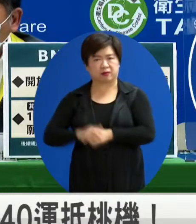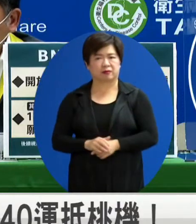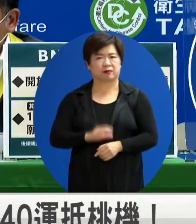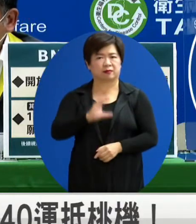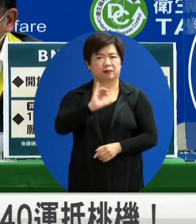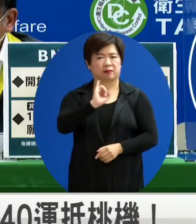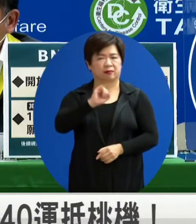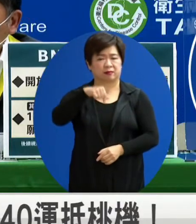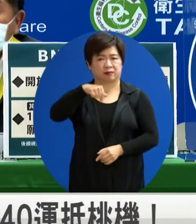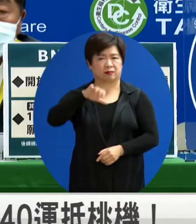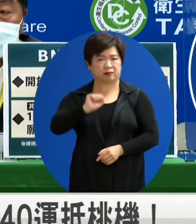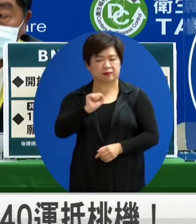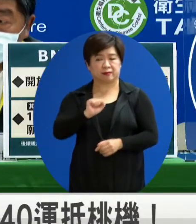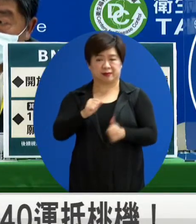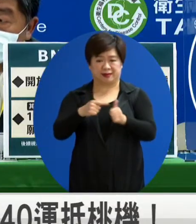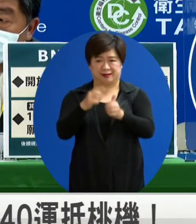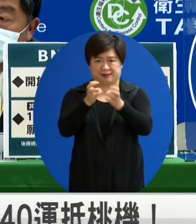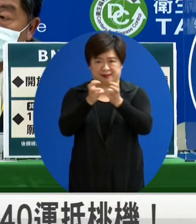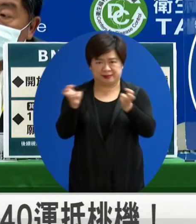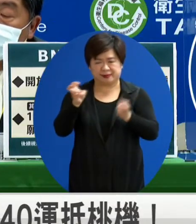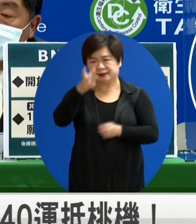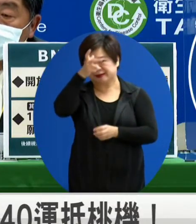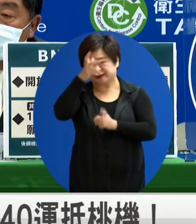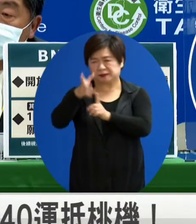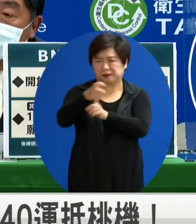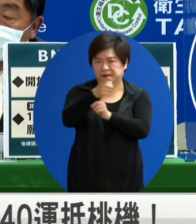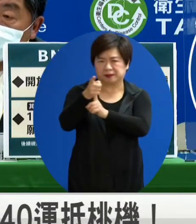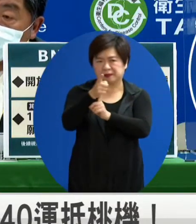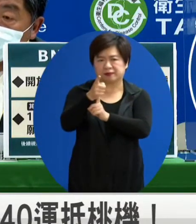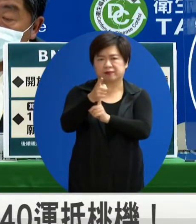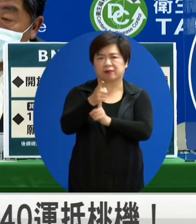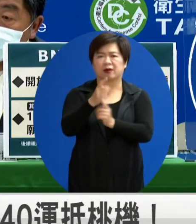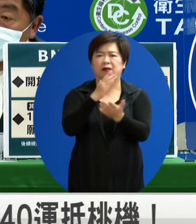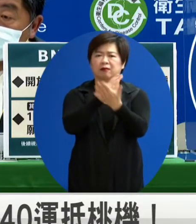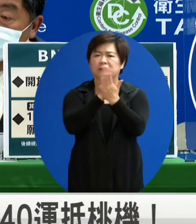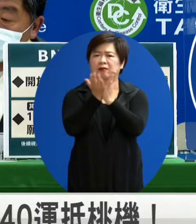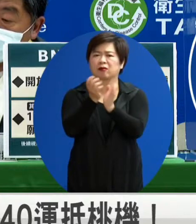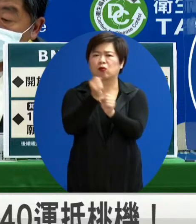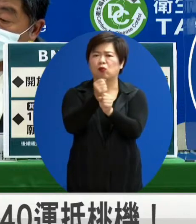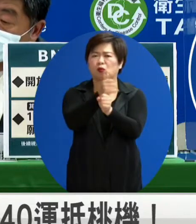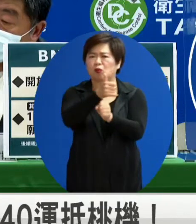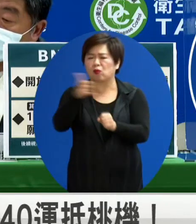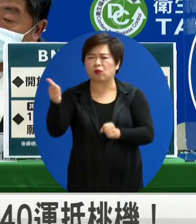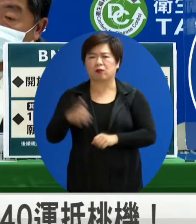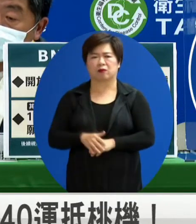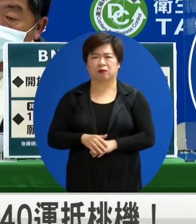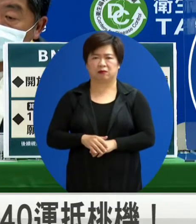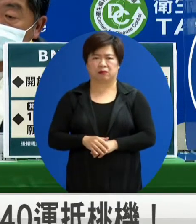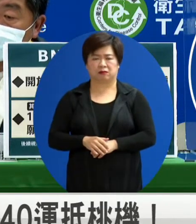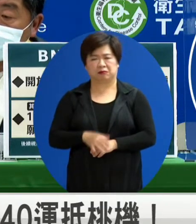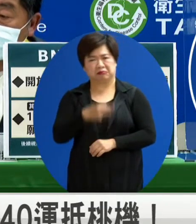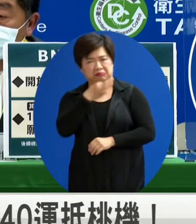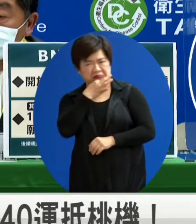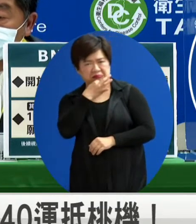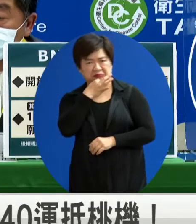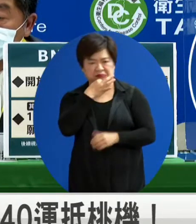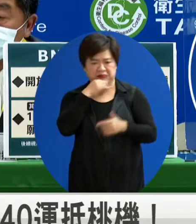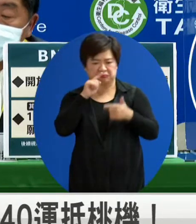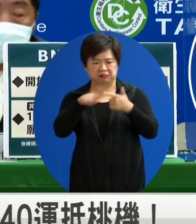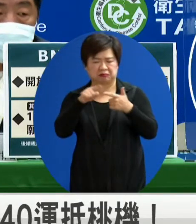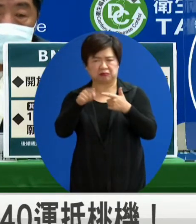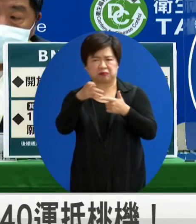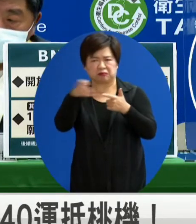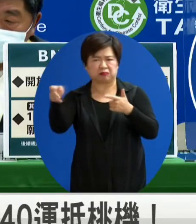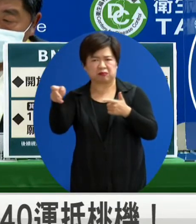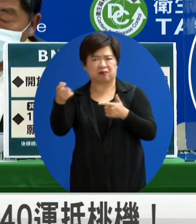CIQS 那第一线的警消等等的，这些我想大家都会觉得说都我想质疑比较少，那主要质疑是